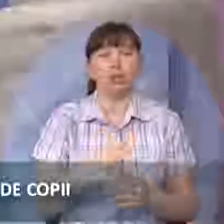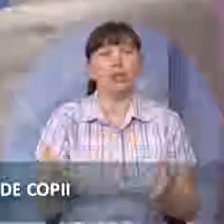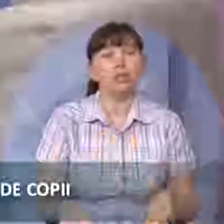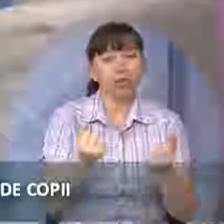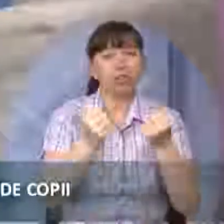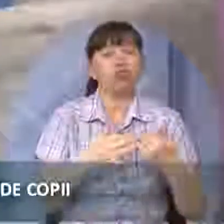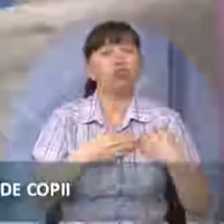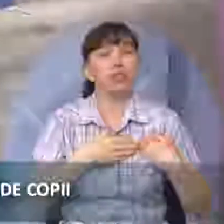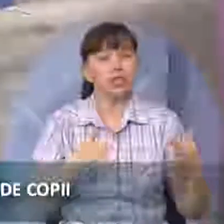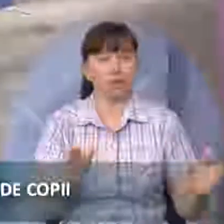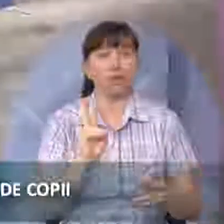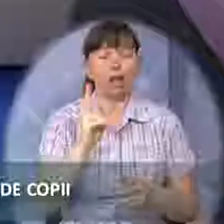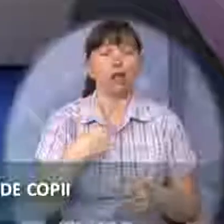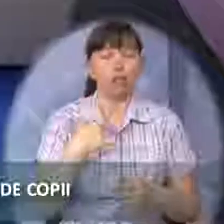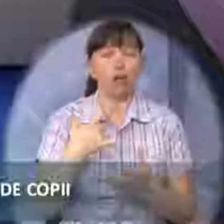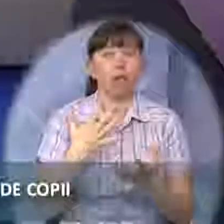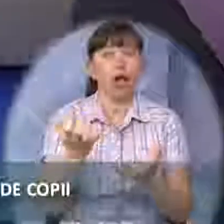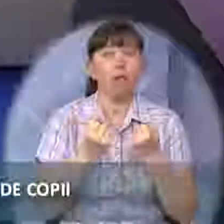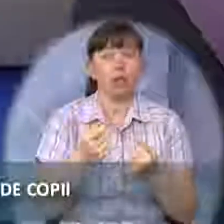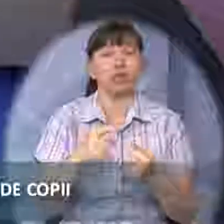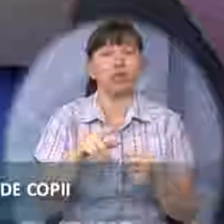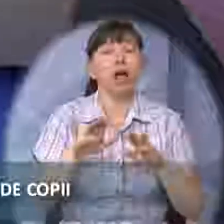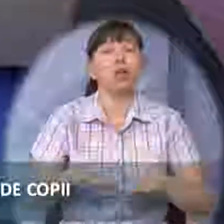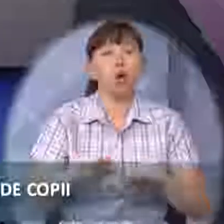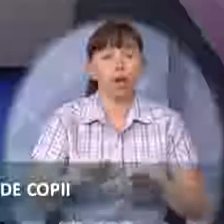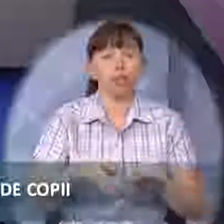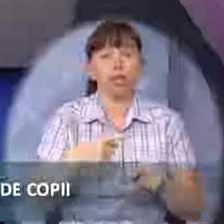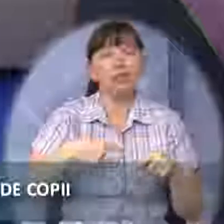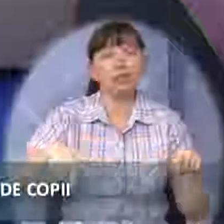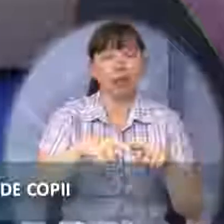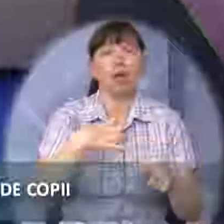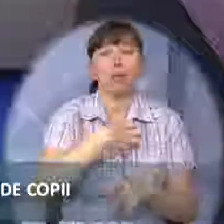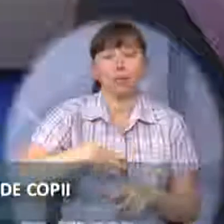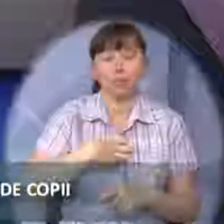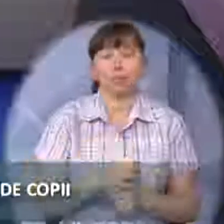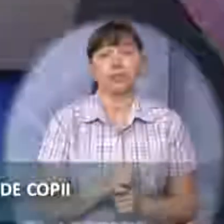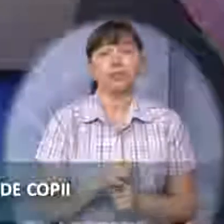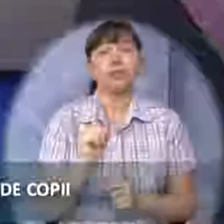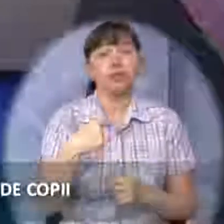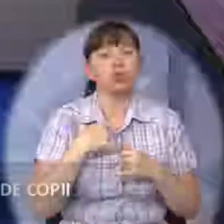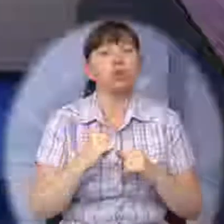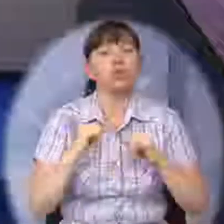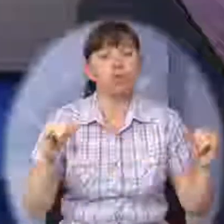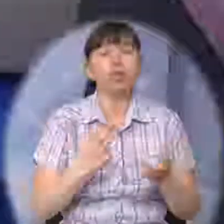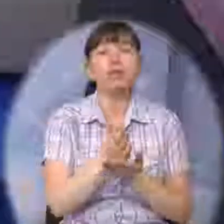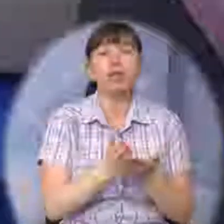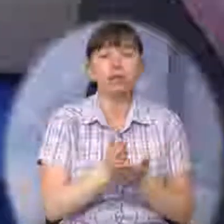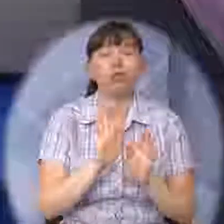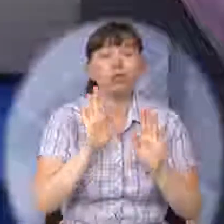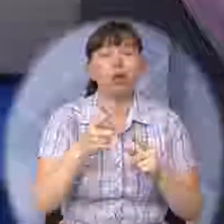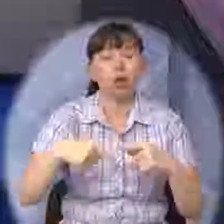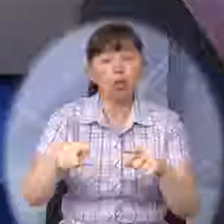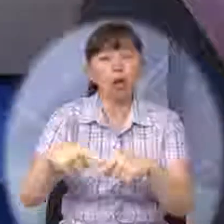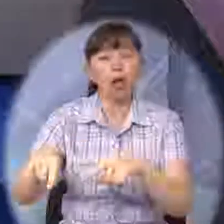deschiderii pe care am găsit-o din partea autorităților publice. Primarilor. Exact, adică fiindcă noi dezvoltăm servicii doar